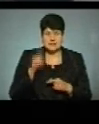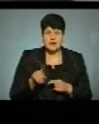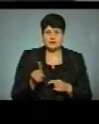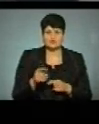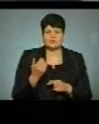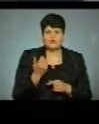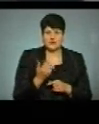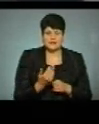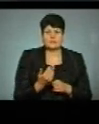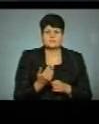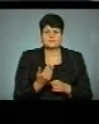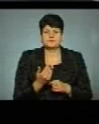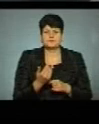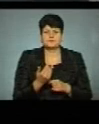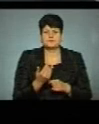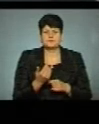не